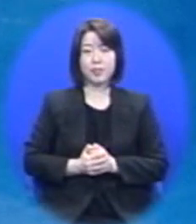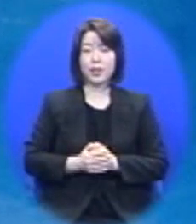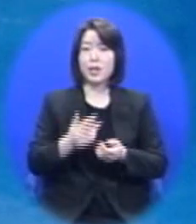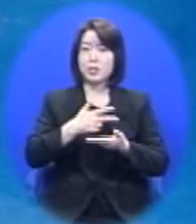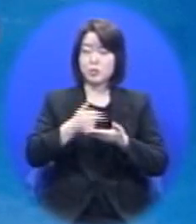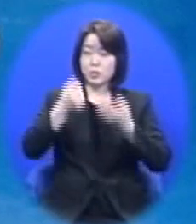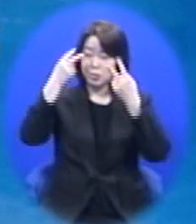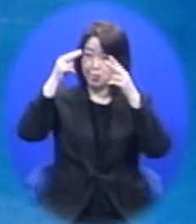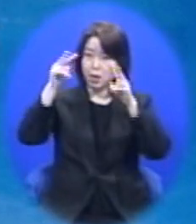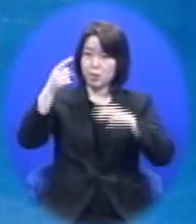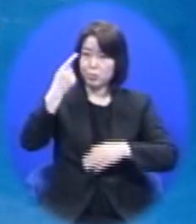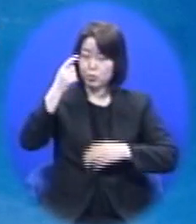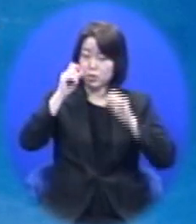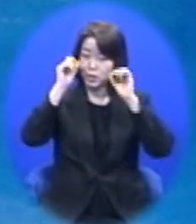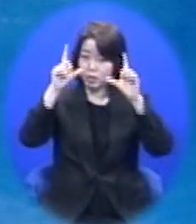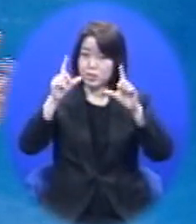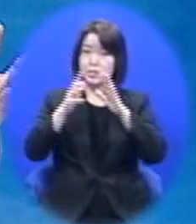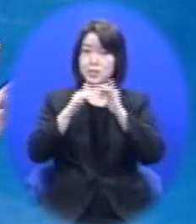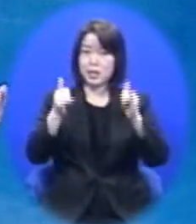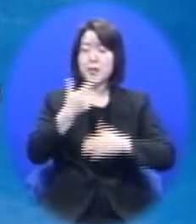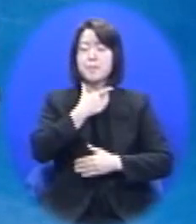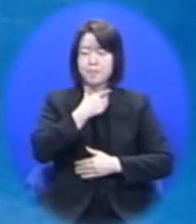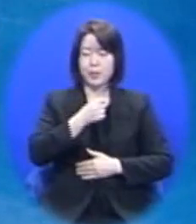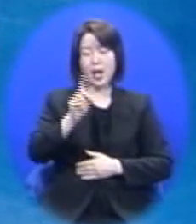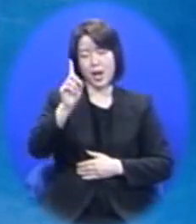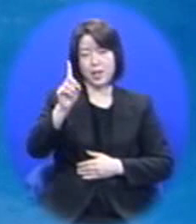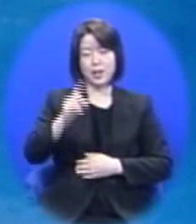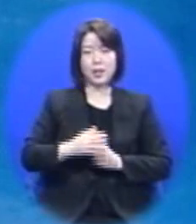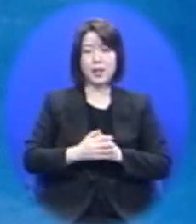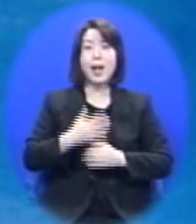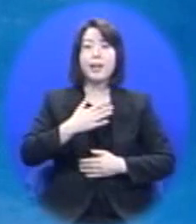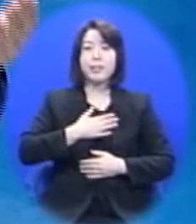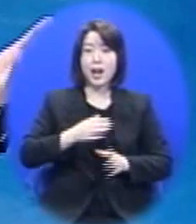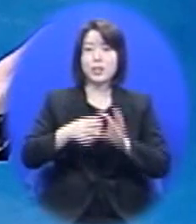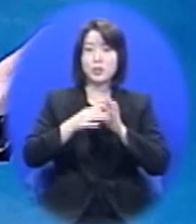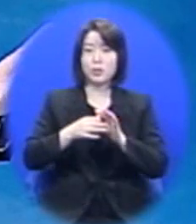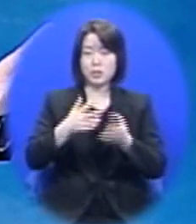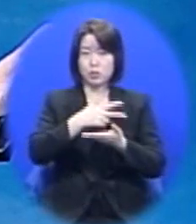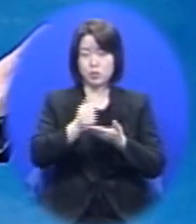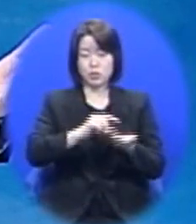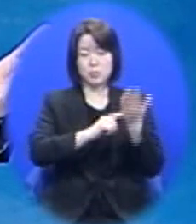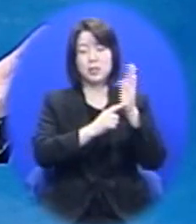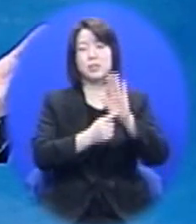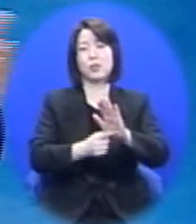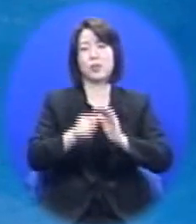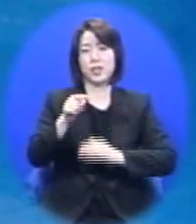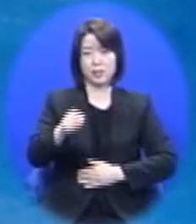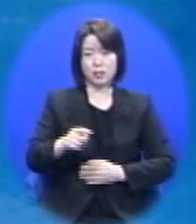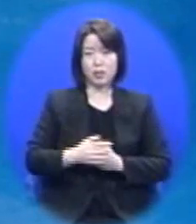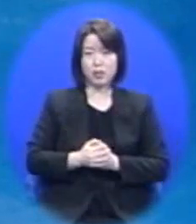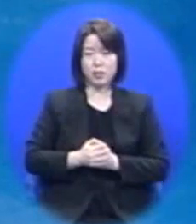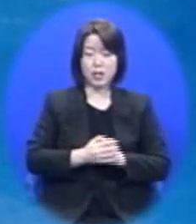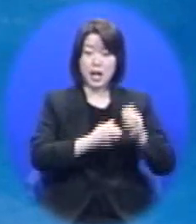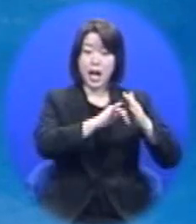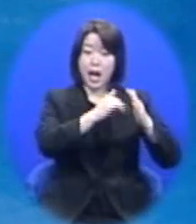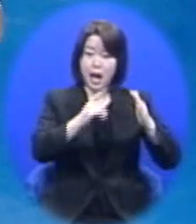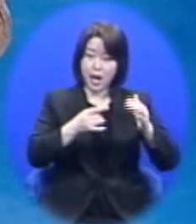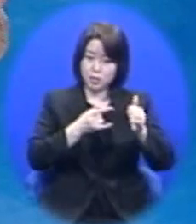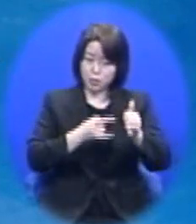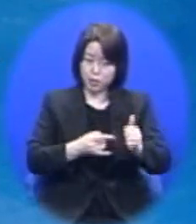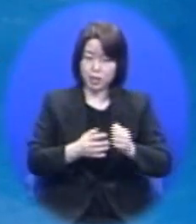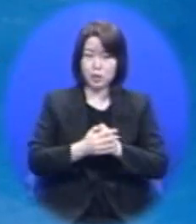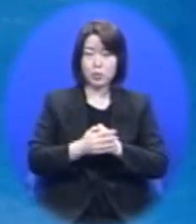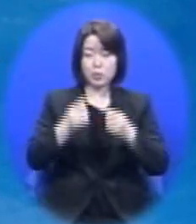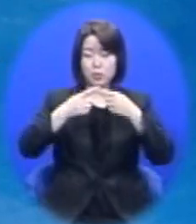주님을 바라보는 눈이 뜨인 사람의 소원은 하나예요. 나를 통해서 주님이 드러나는 것. 가족들에게도,